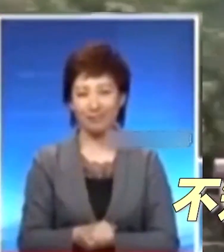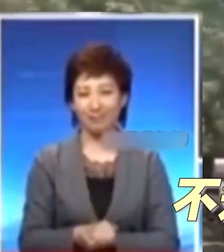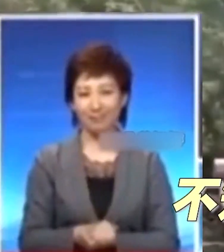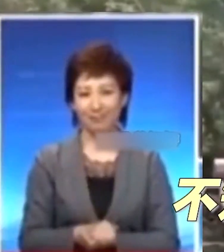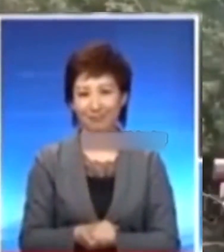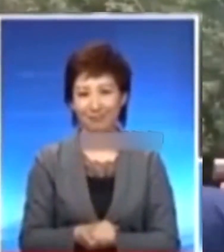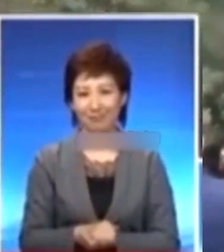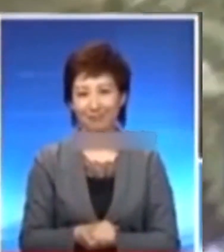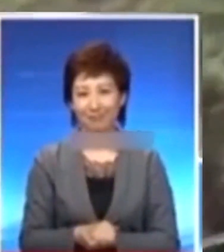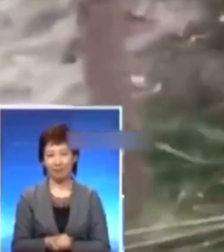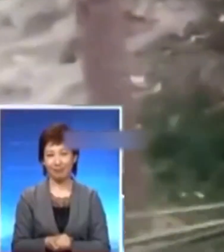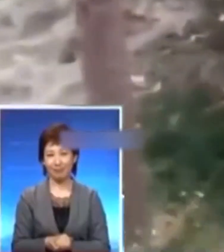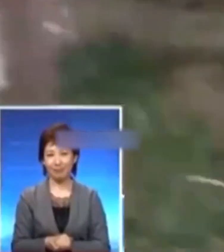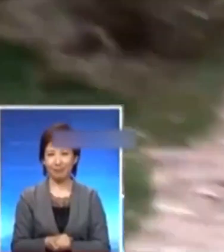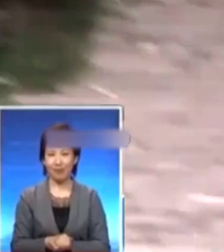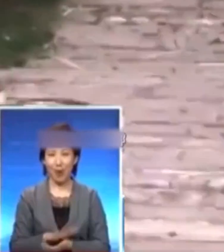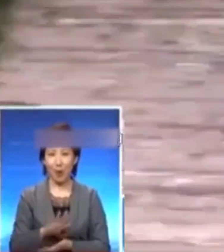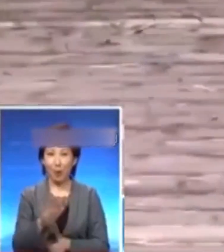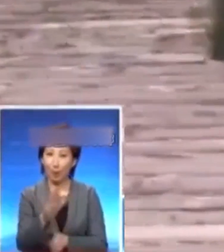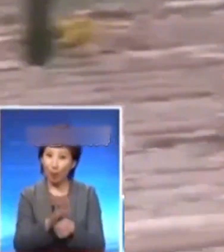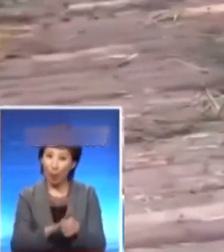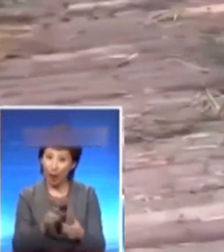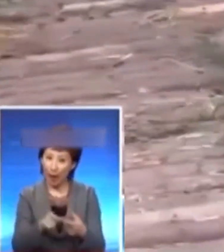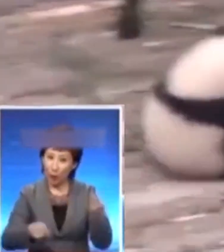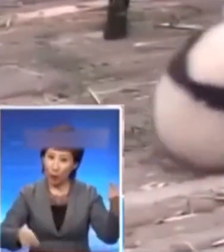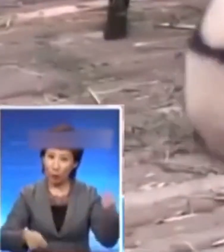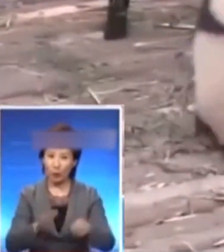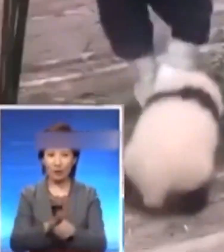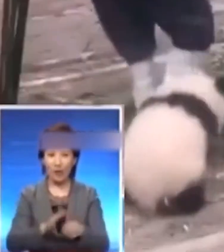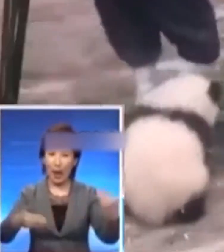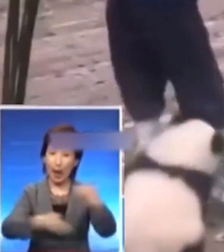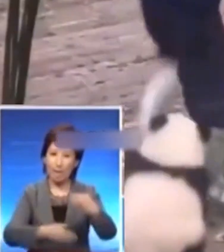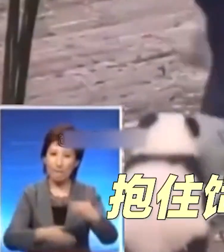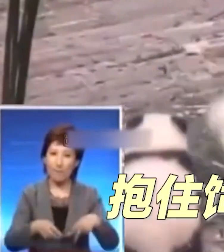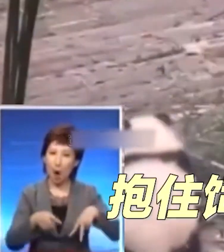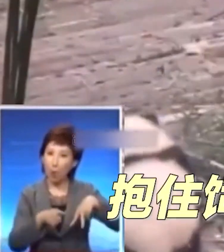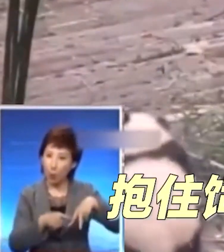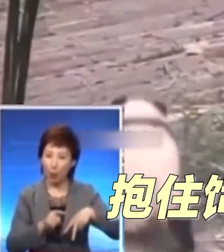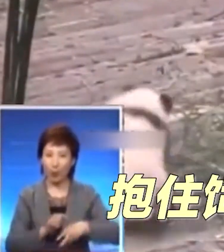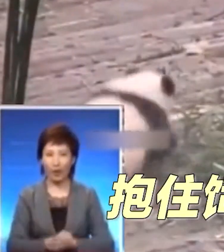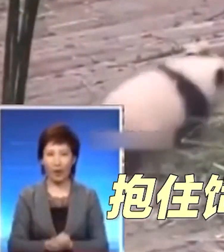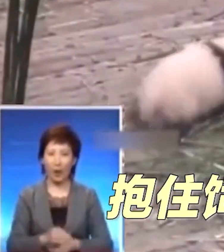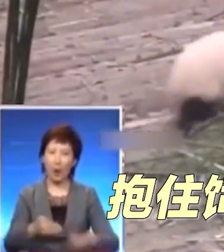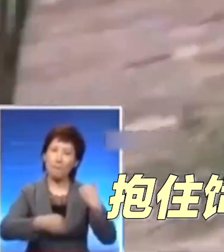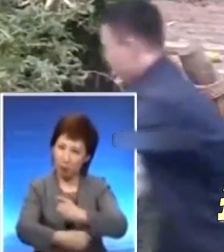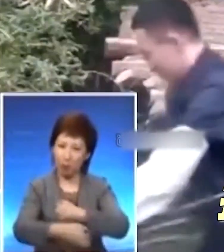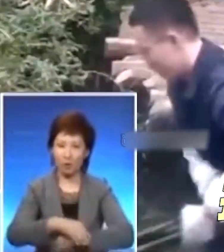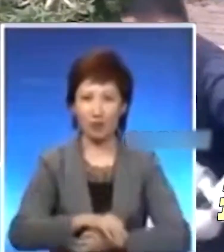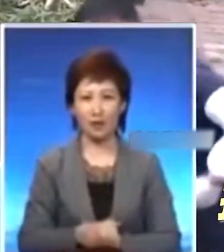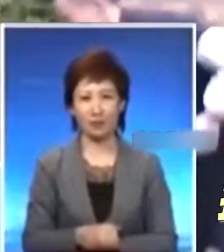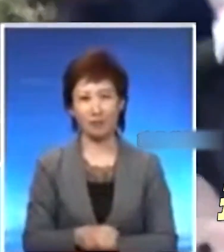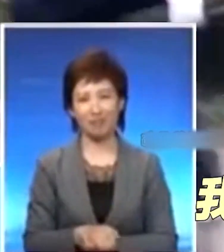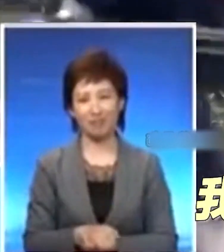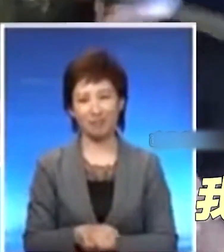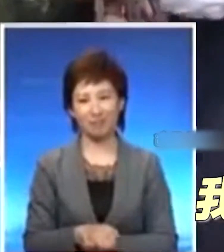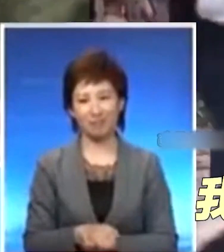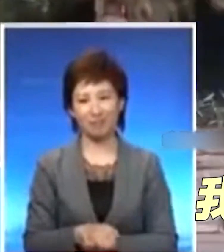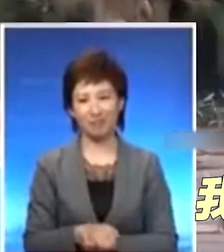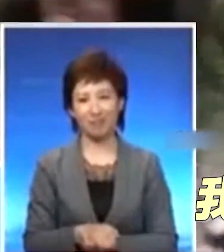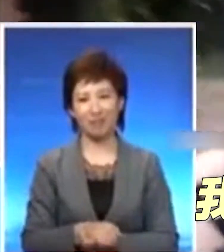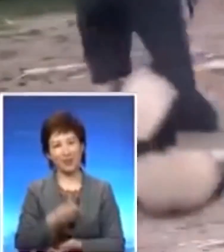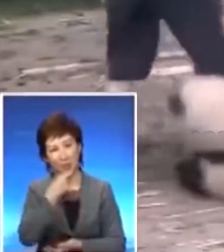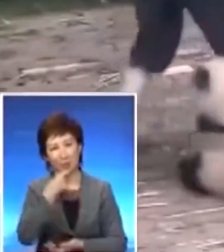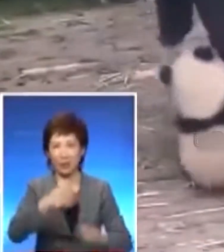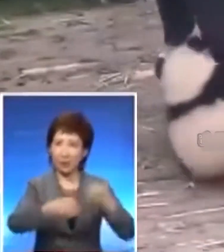知其二和其他了不爱竹子爱抱腿百转千回百折不挠百般撒娇的抱住饲养员爸爸的大腿抱大腿抱大腿我就是